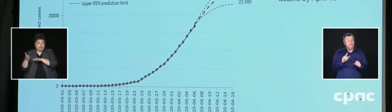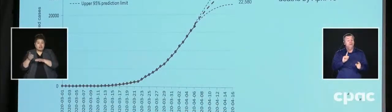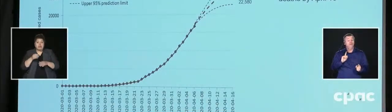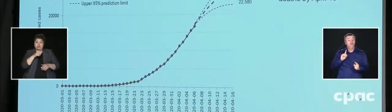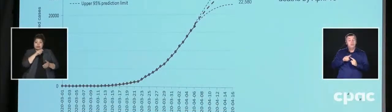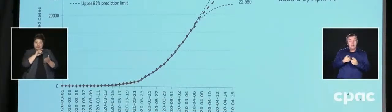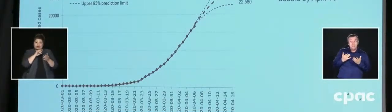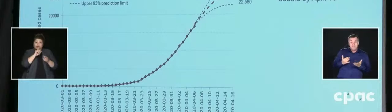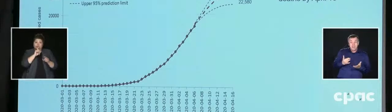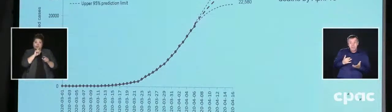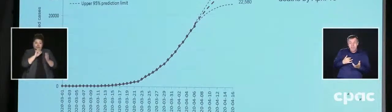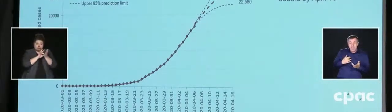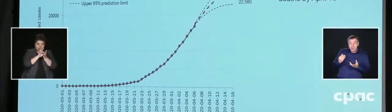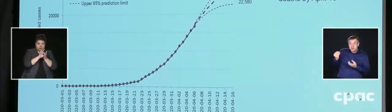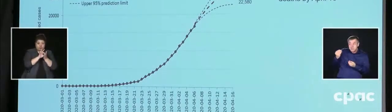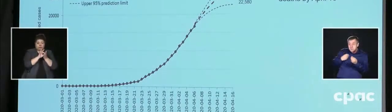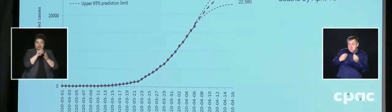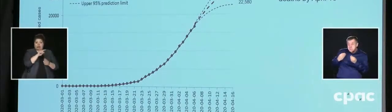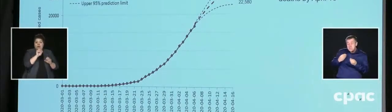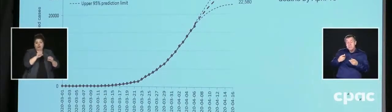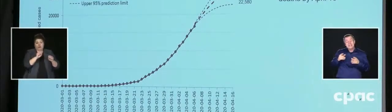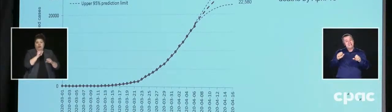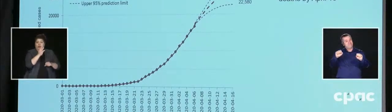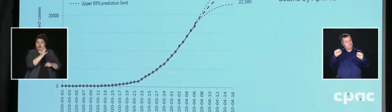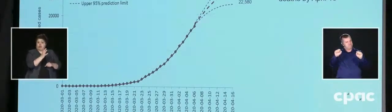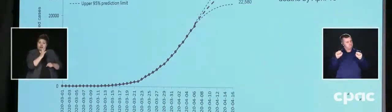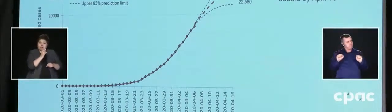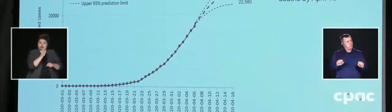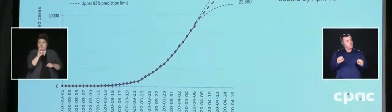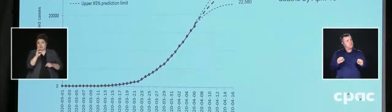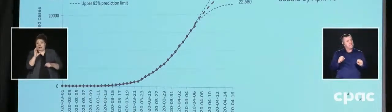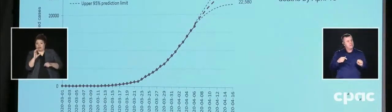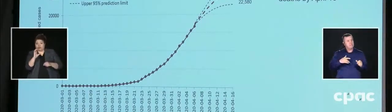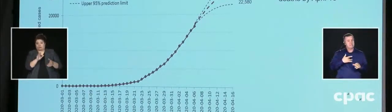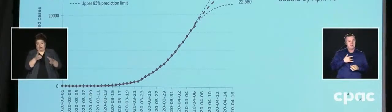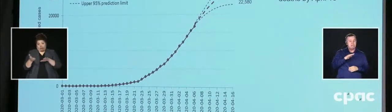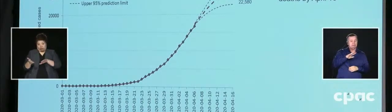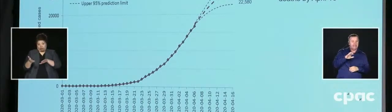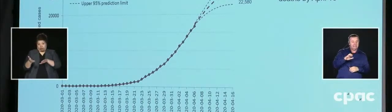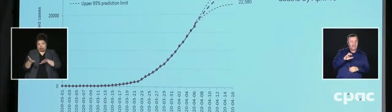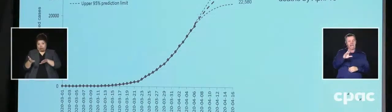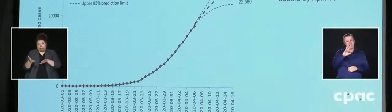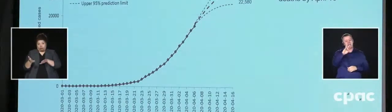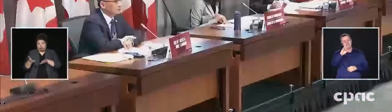reach between 500 and 700 total deaths in Canada by next week.